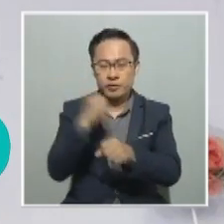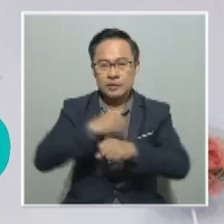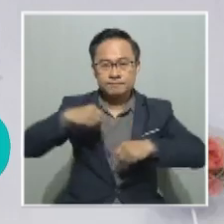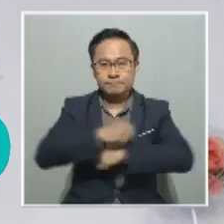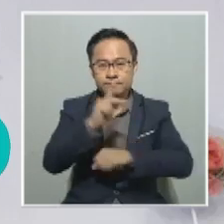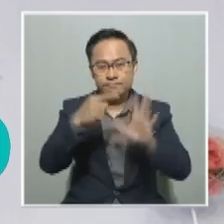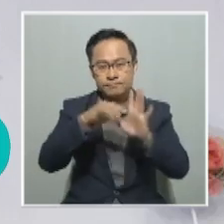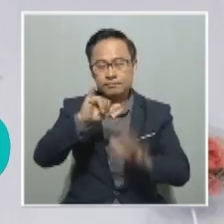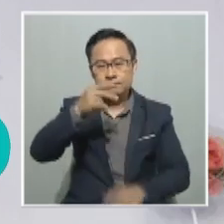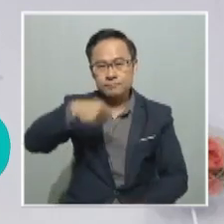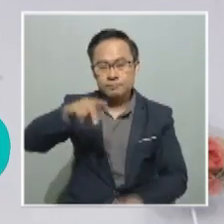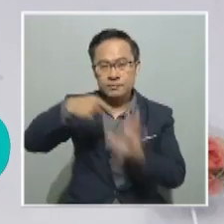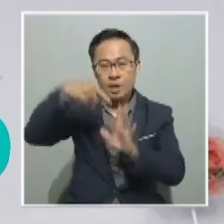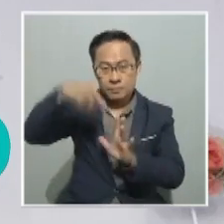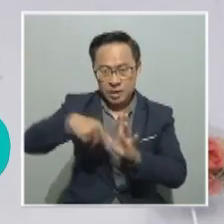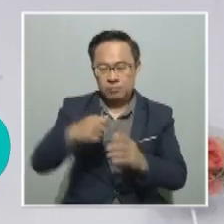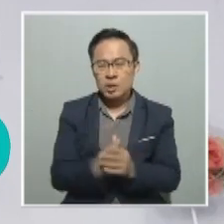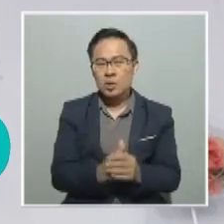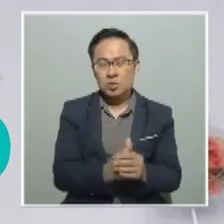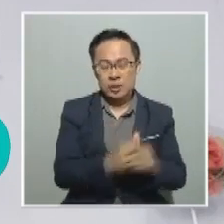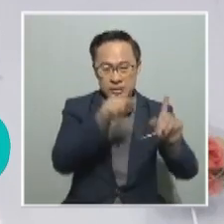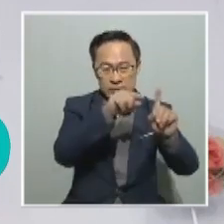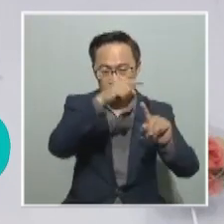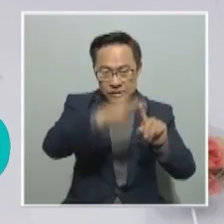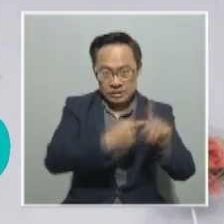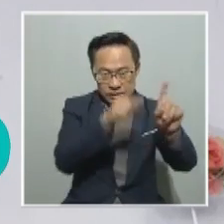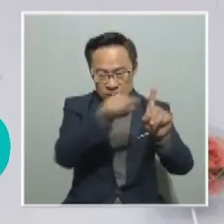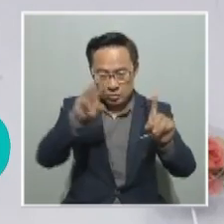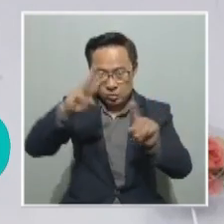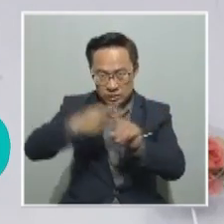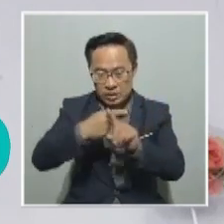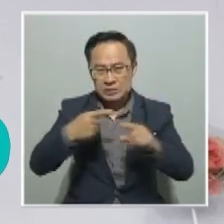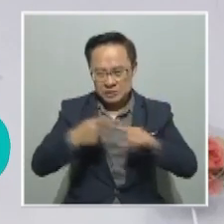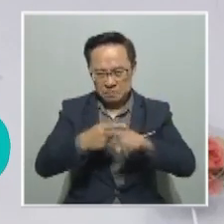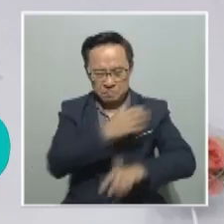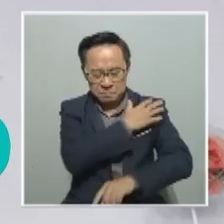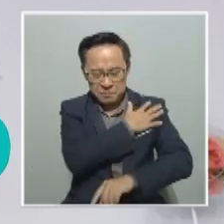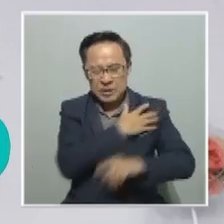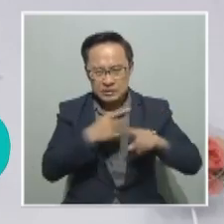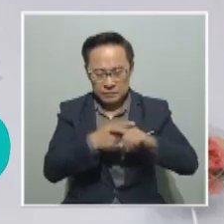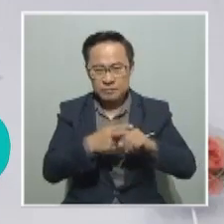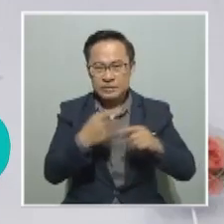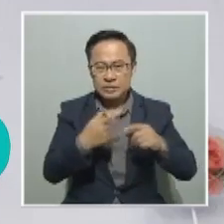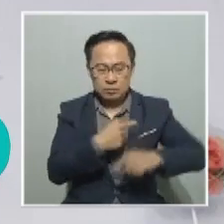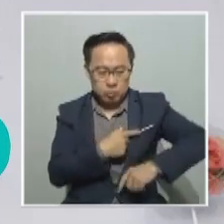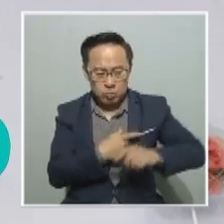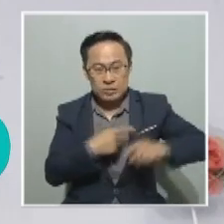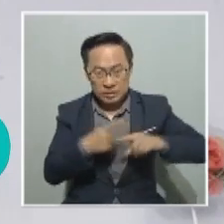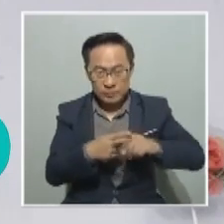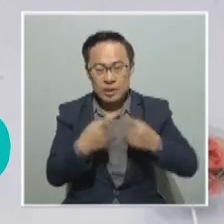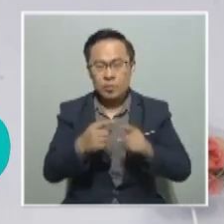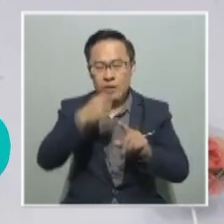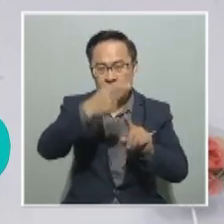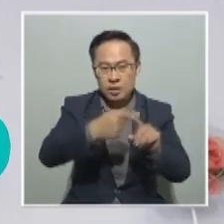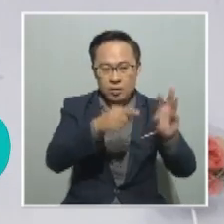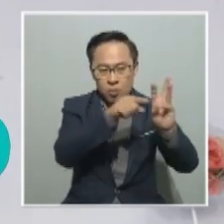6เดือนแรกมันจะติดและเจ็บมากหกเดือนถัดไปอาการเจ็บจะหายติดอย่างเดียวอีก6เดือนถัดไปอา